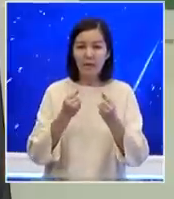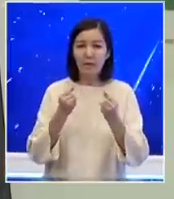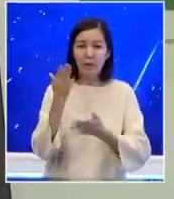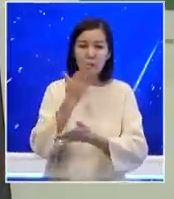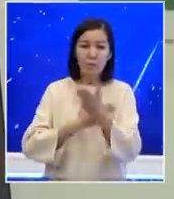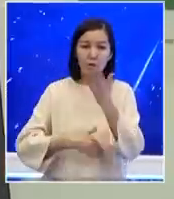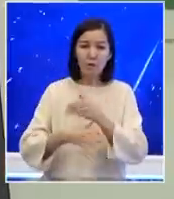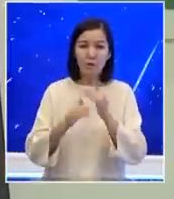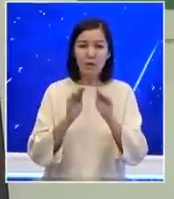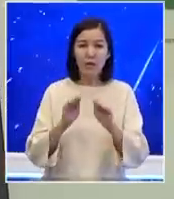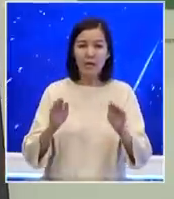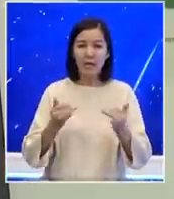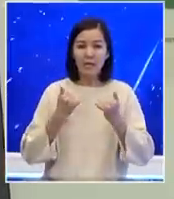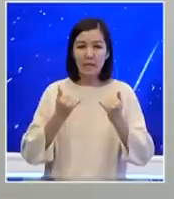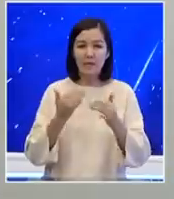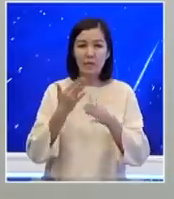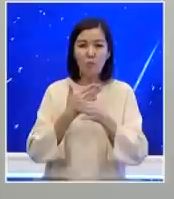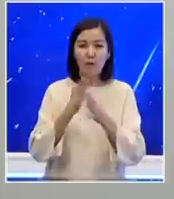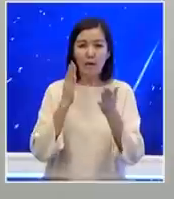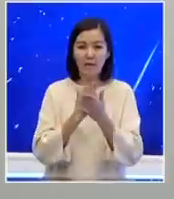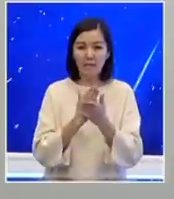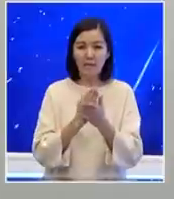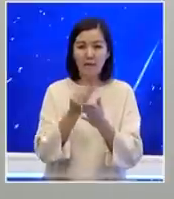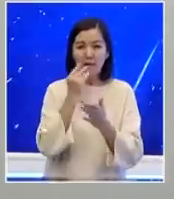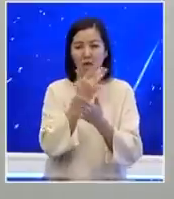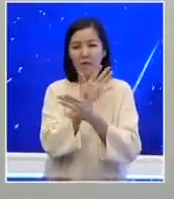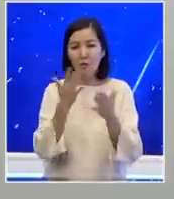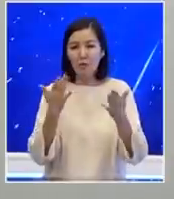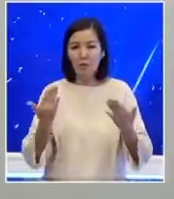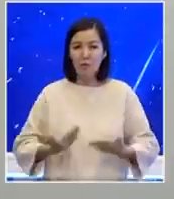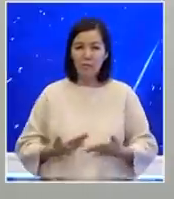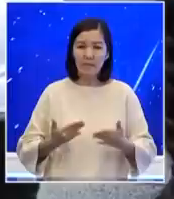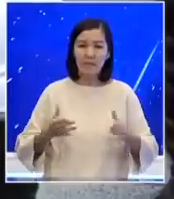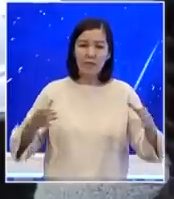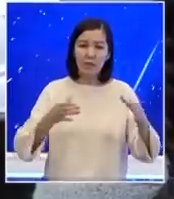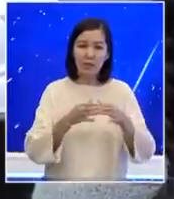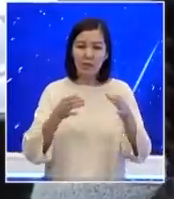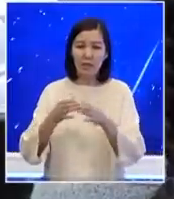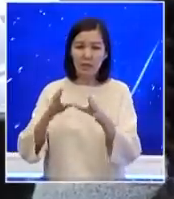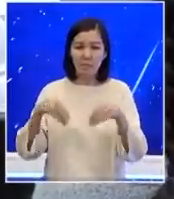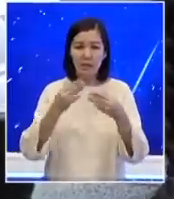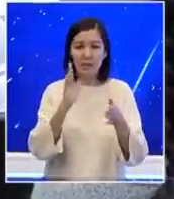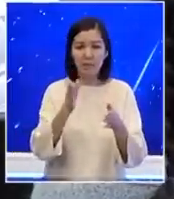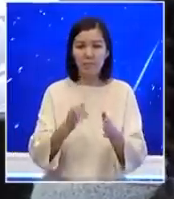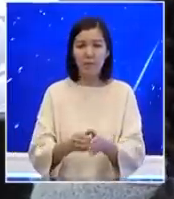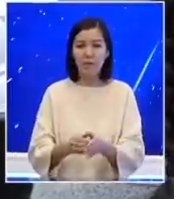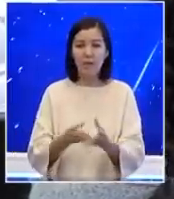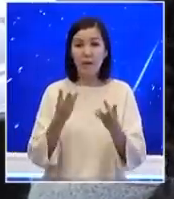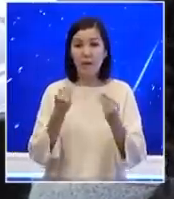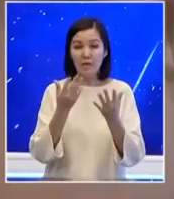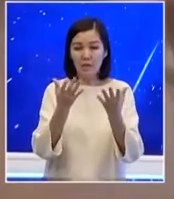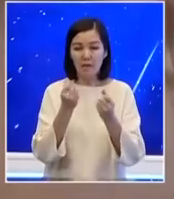мүмкіндігі шектеулілер үшін де арнайы көмек қарастырылған. Олар азық-түлік пен тұрмыстық жиынтықты алады, тек